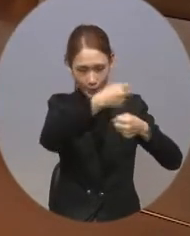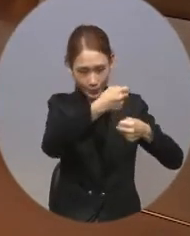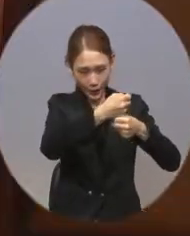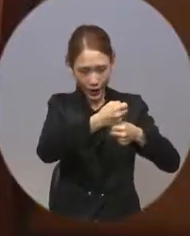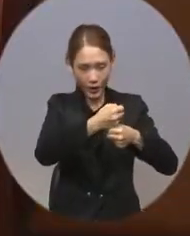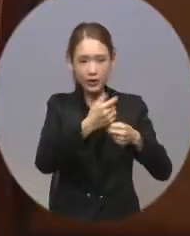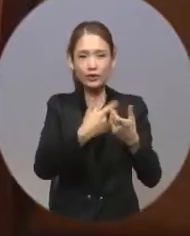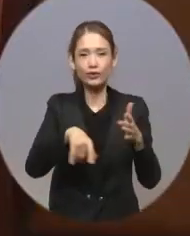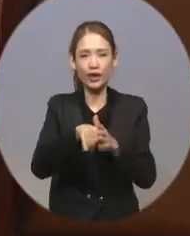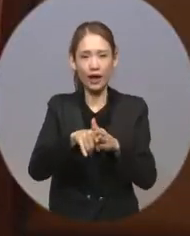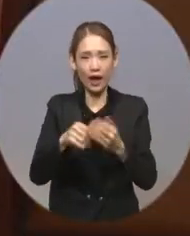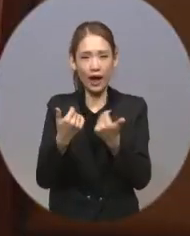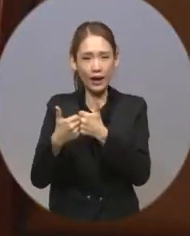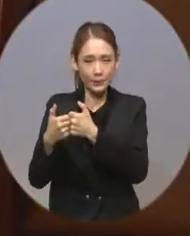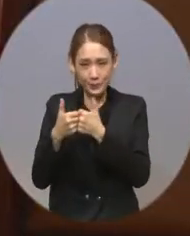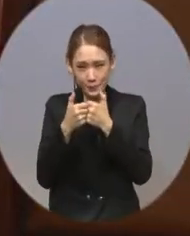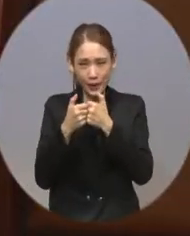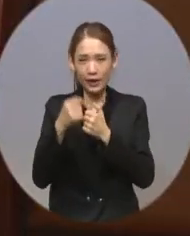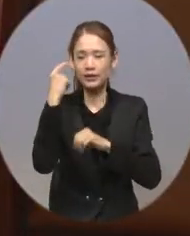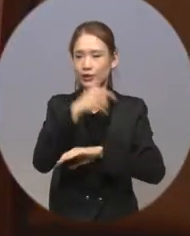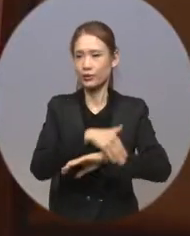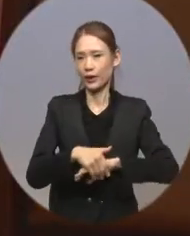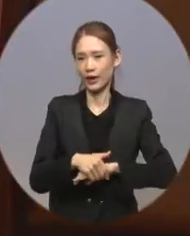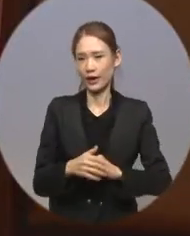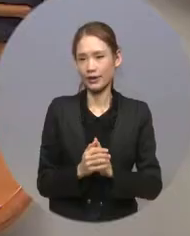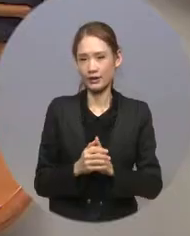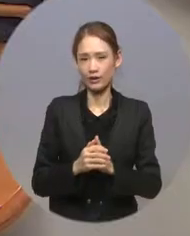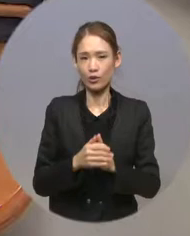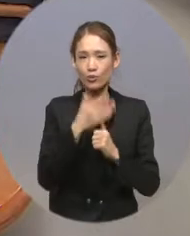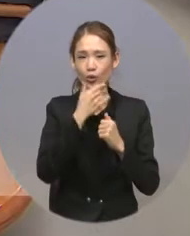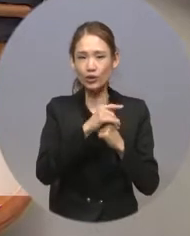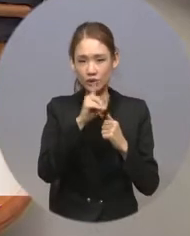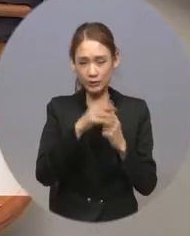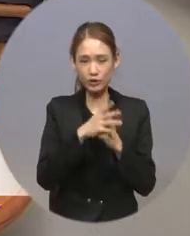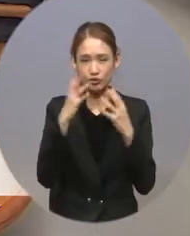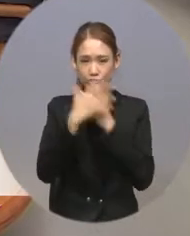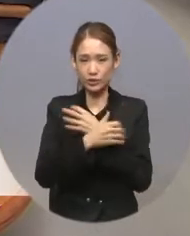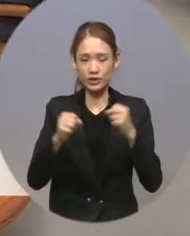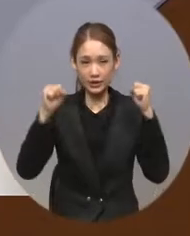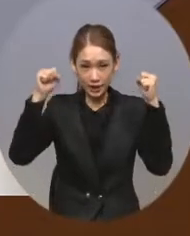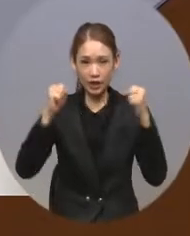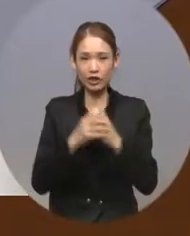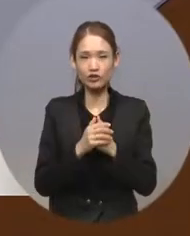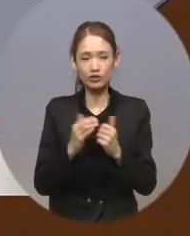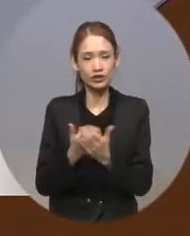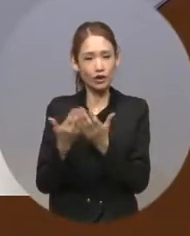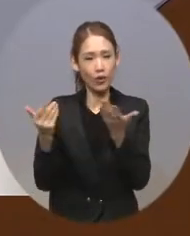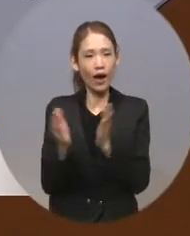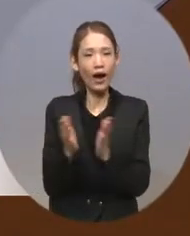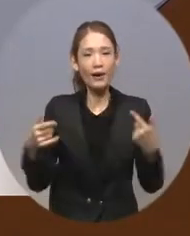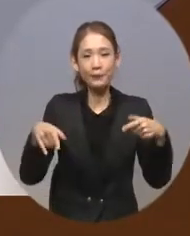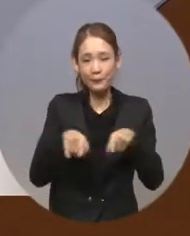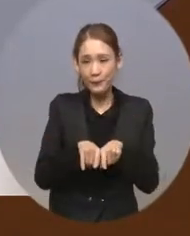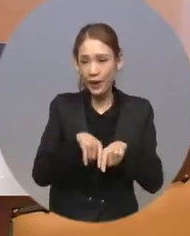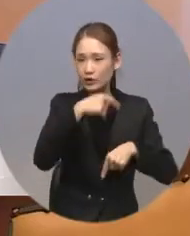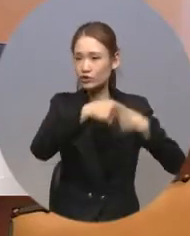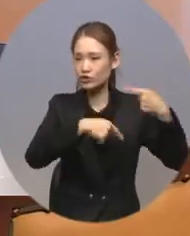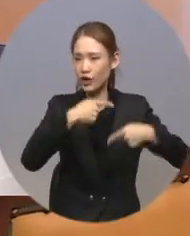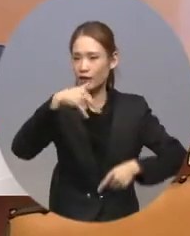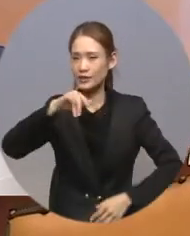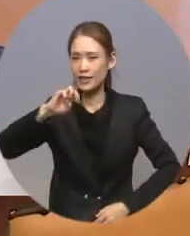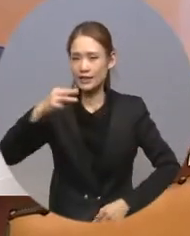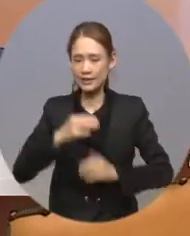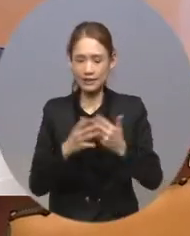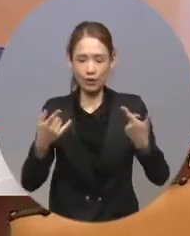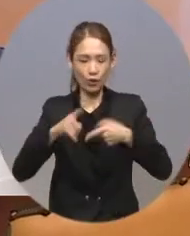협력에 머리를 맞댈 예정입니다. 우선 복지TV는 국민체육진흥공단과 함께하는 수어 챌린지